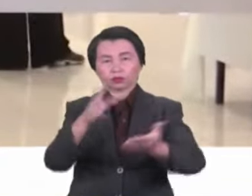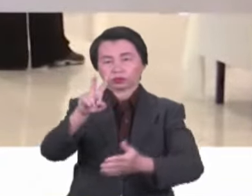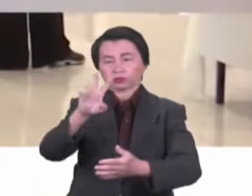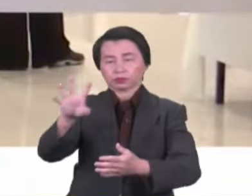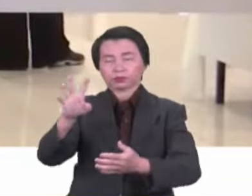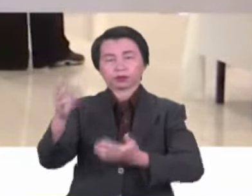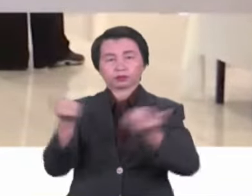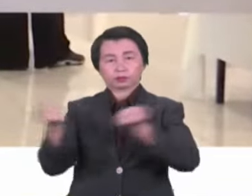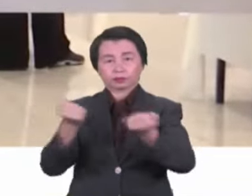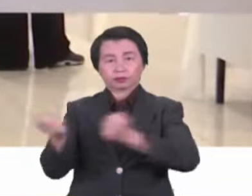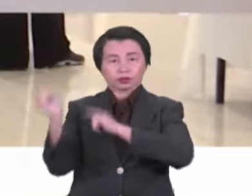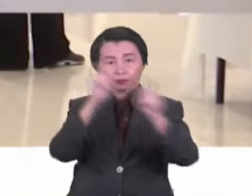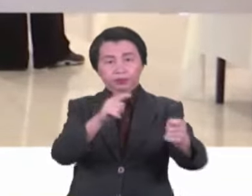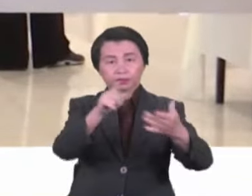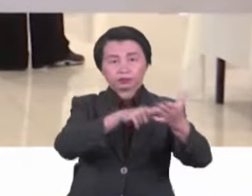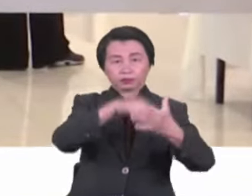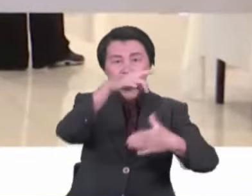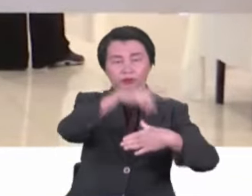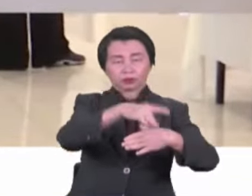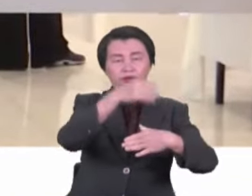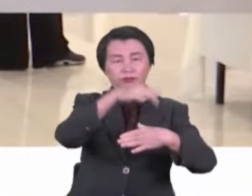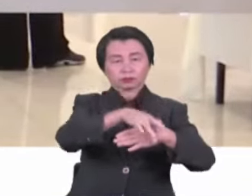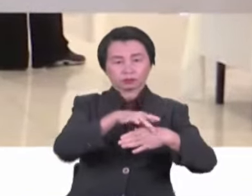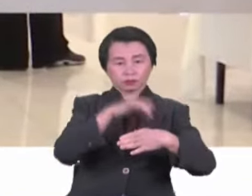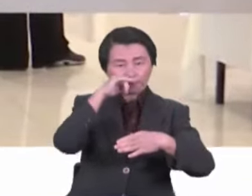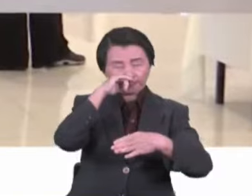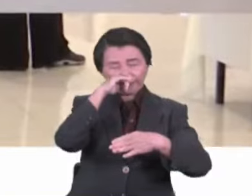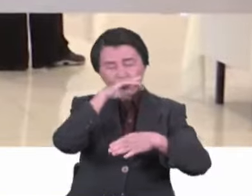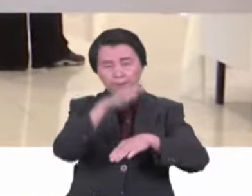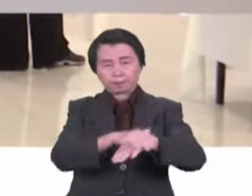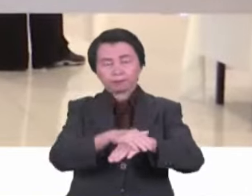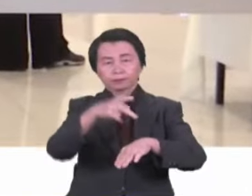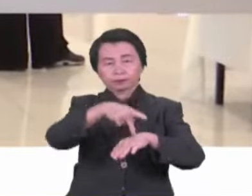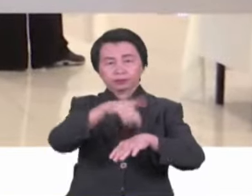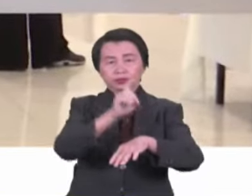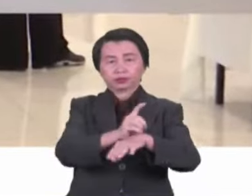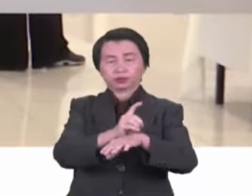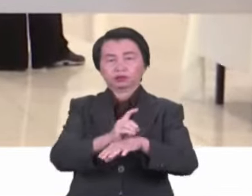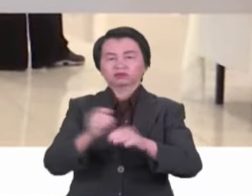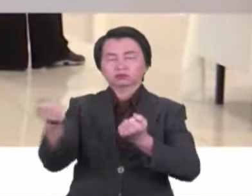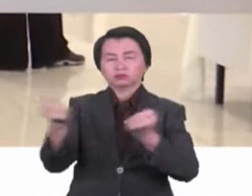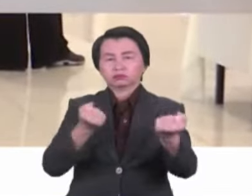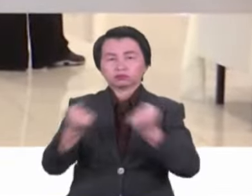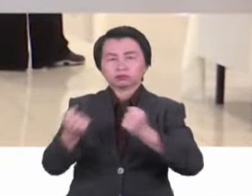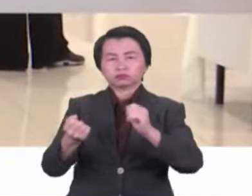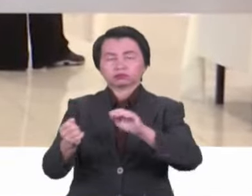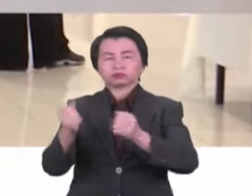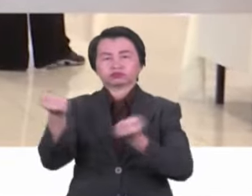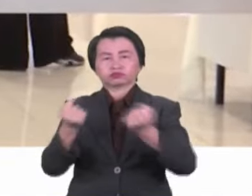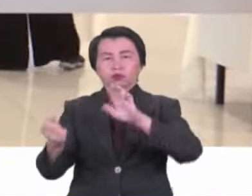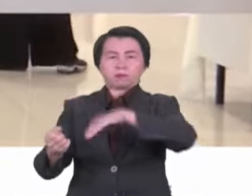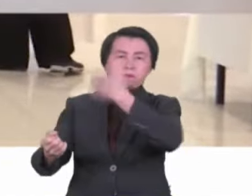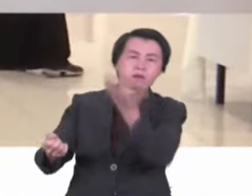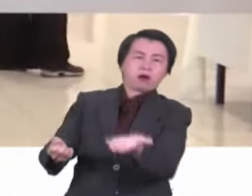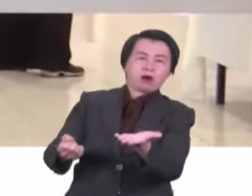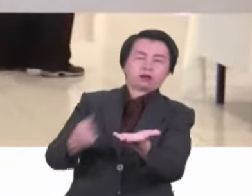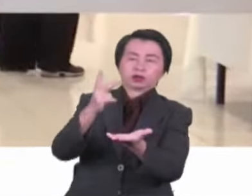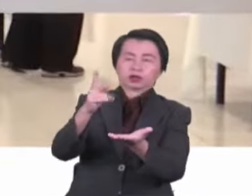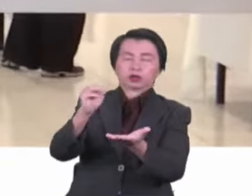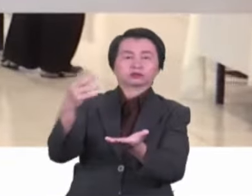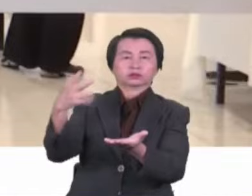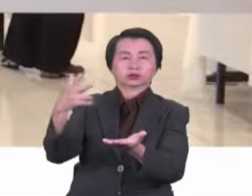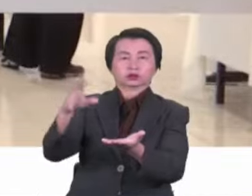dalam perjalanan untuk mengundi awal di Pusat Latihan Asas Tentera Darat Port Dickson terlibat dalam nahas trak terbalik di kilometer 13